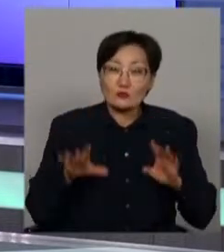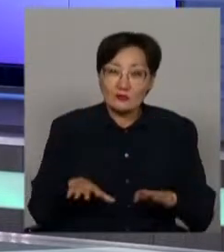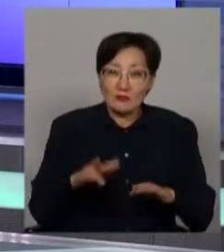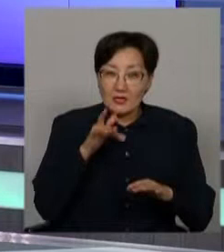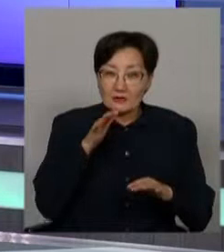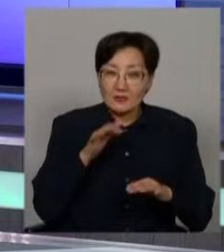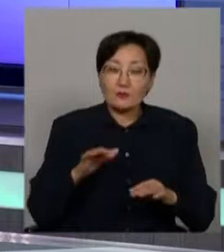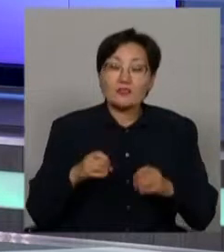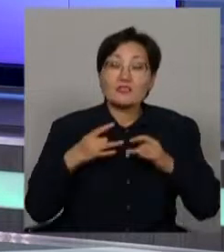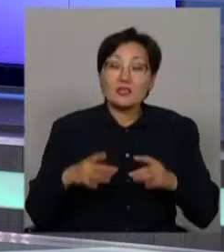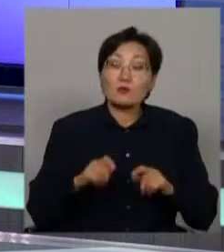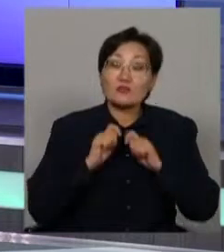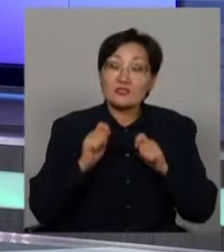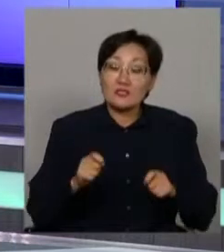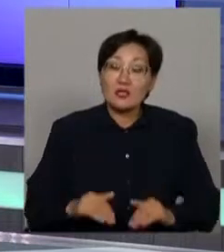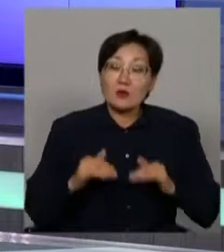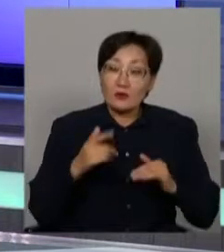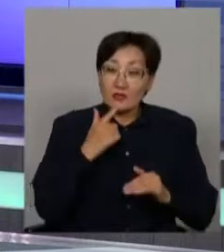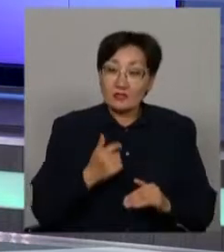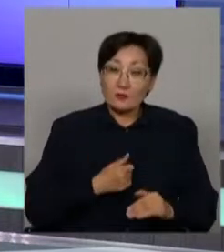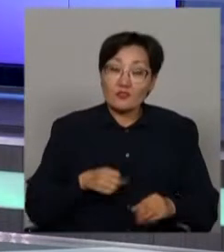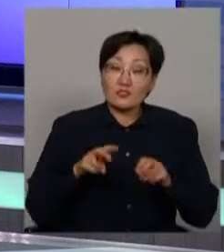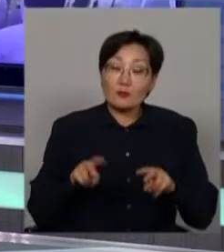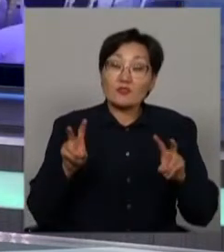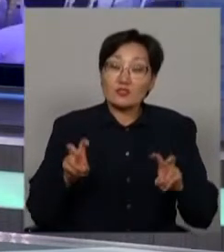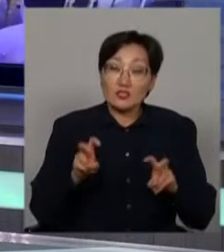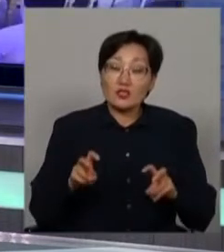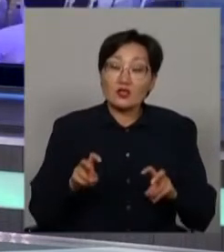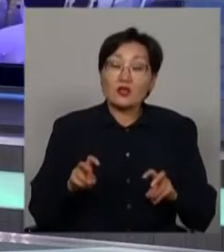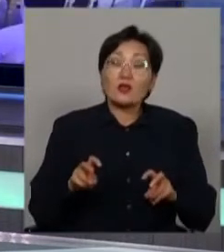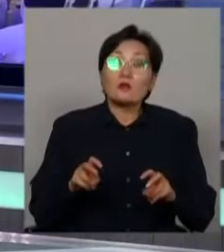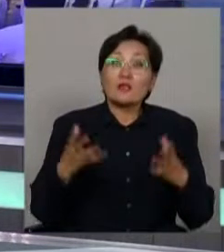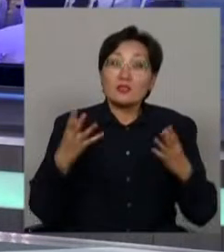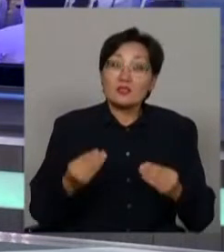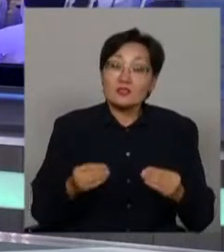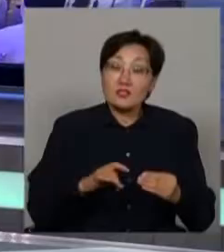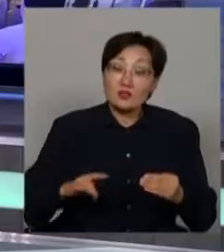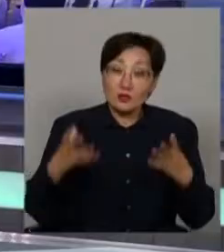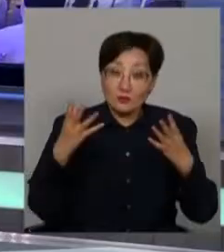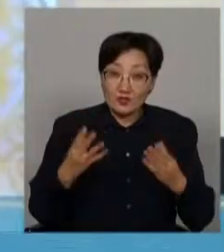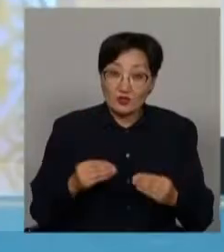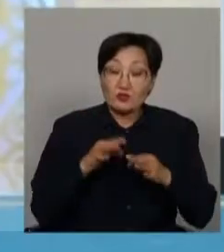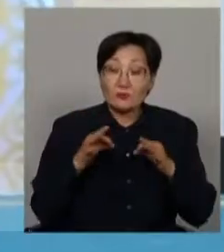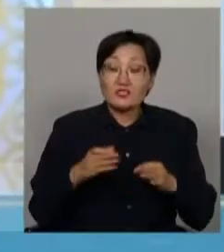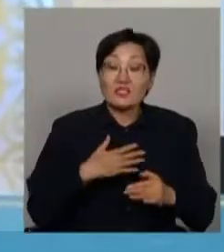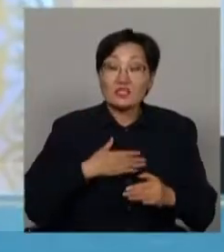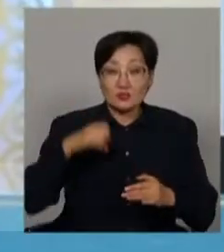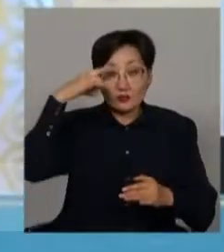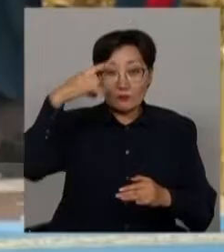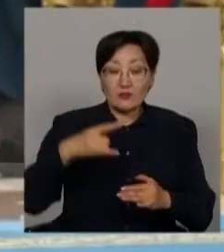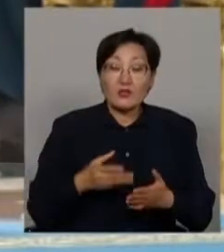время церемонии присвоения высших воинских и специальных званий и чинов в канун Дня Республики президент заявил, что наша страна